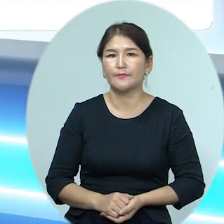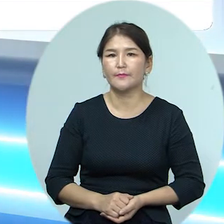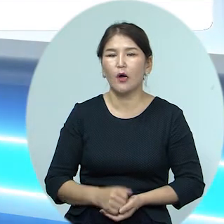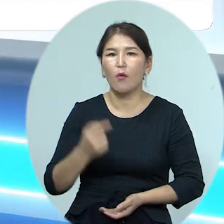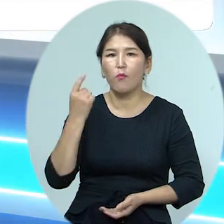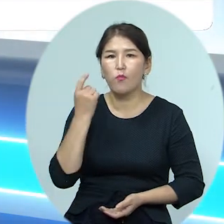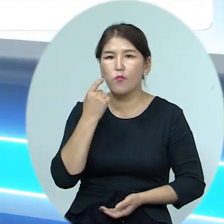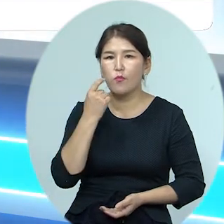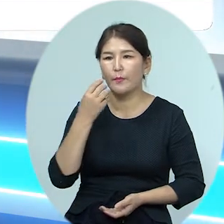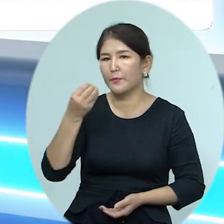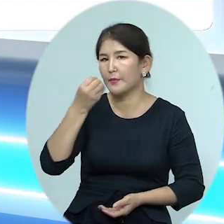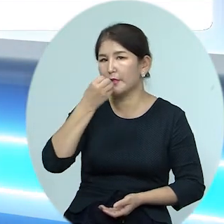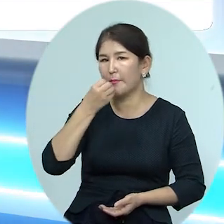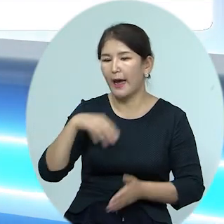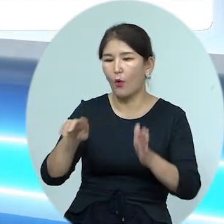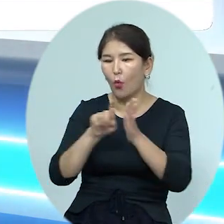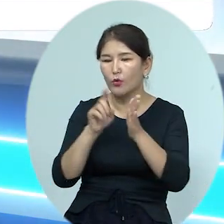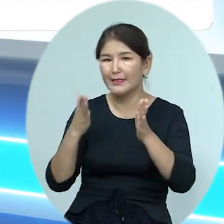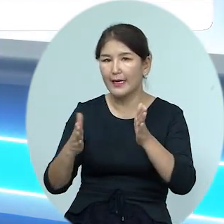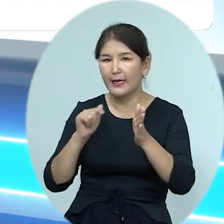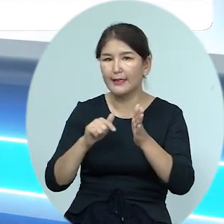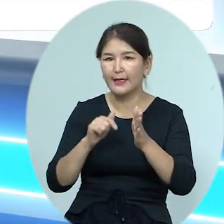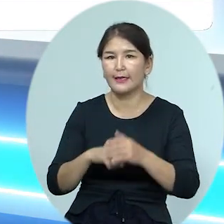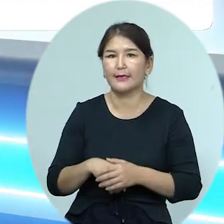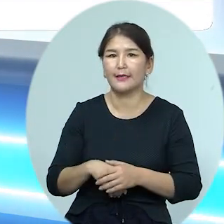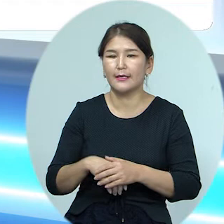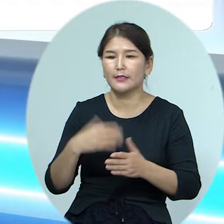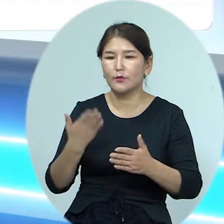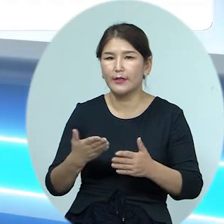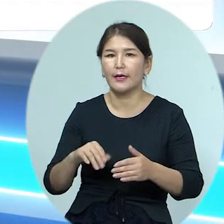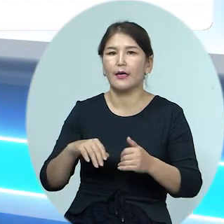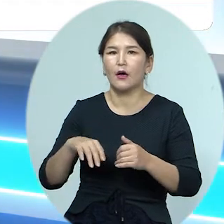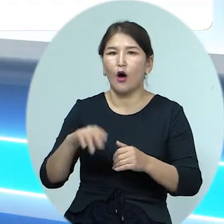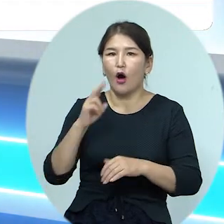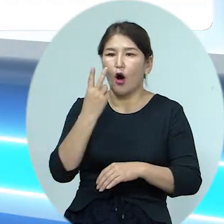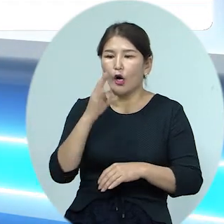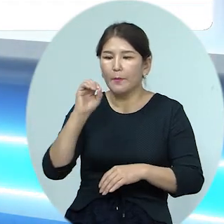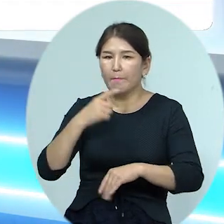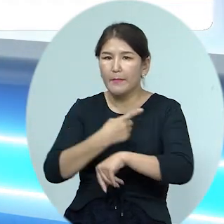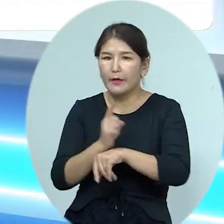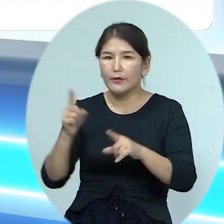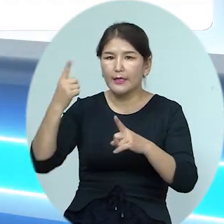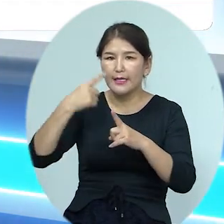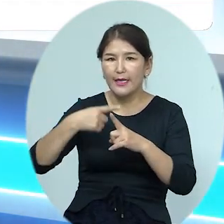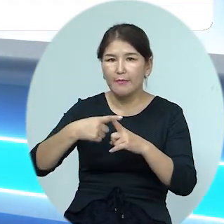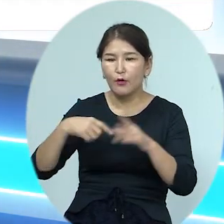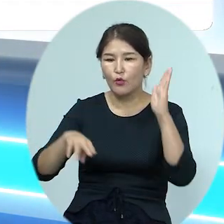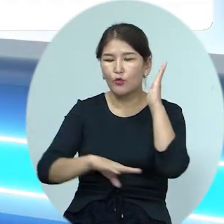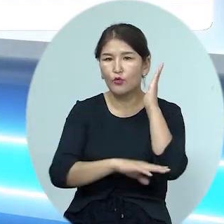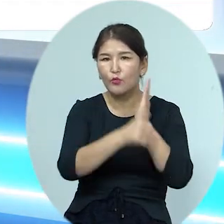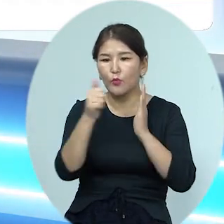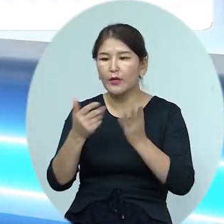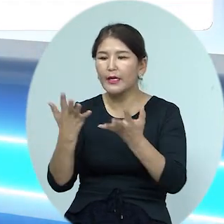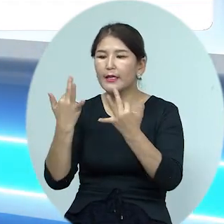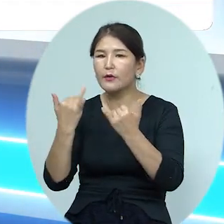амттан идэж байх хугацаан дээр амттан идэж уусны дараах 20 минутыг нэмээд өдөрт хэдэн удаа